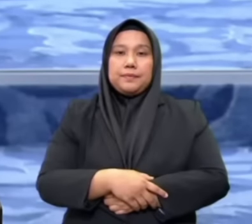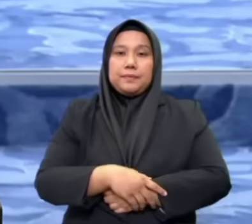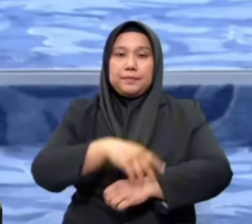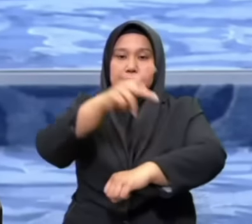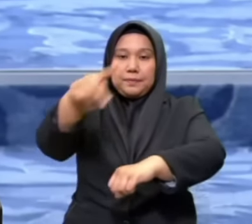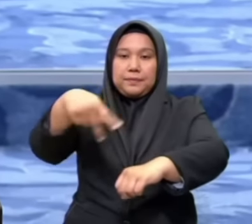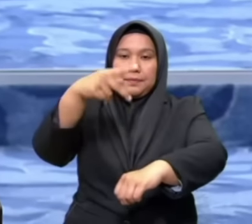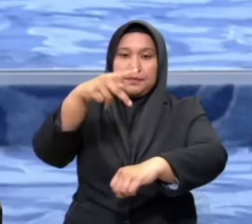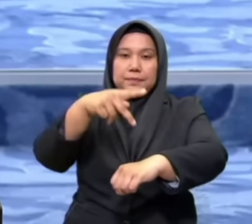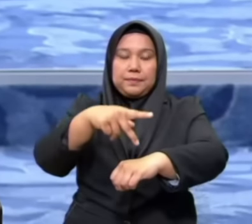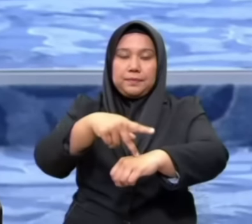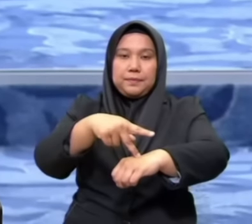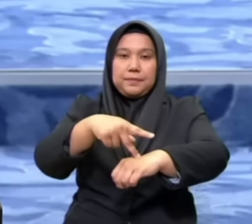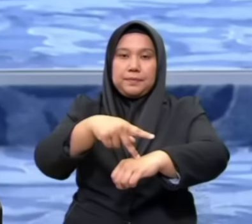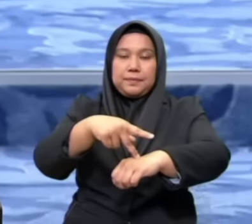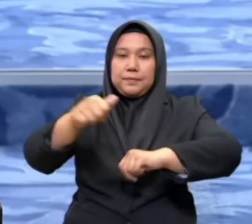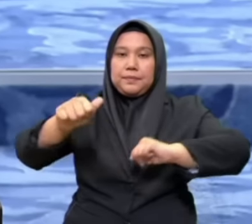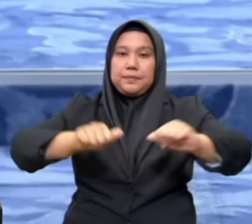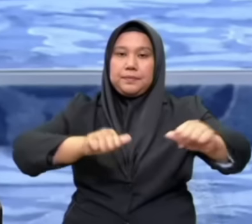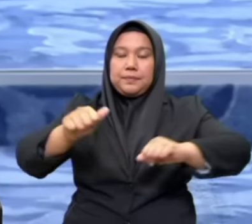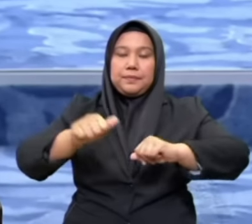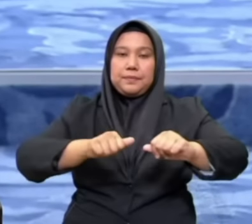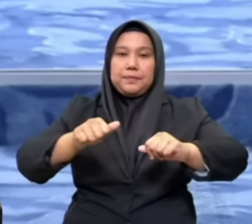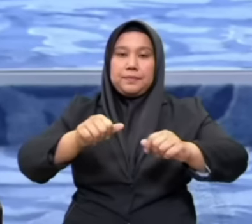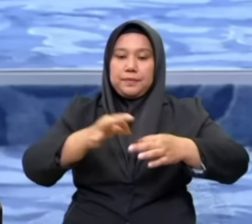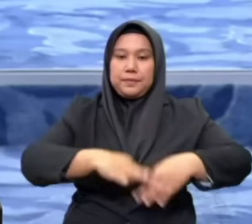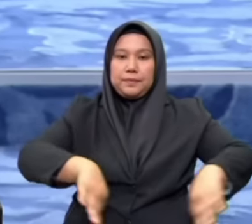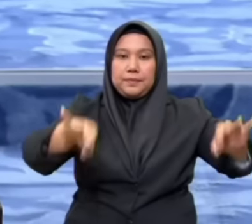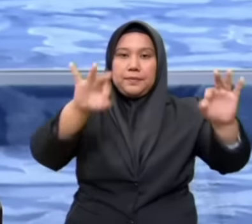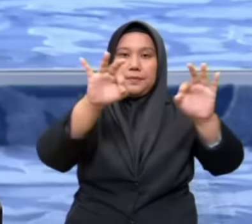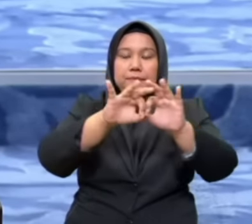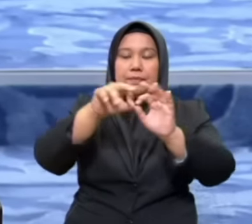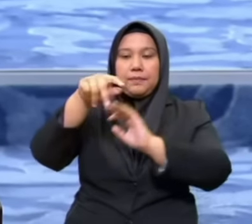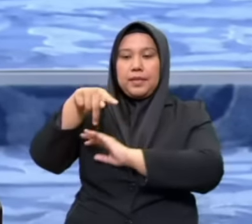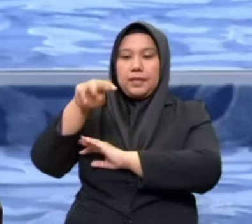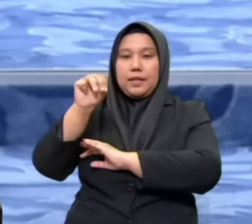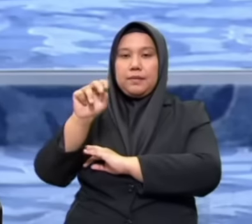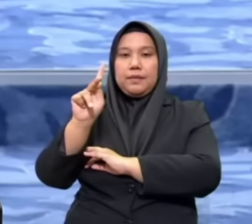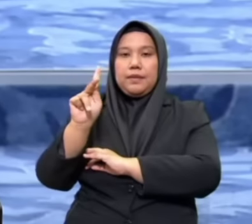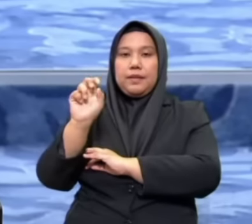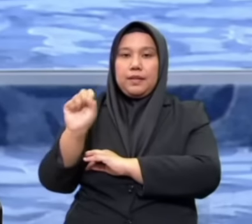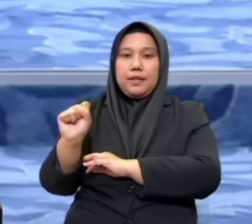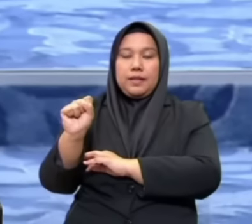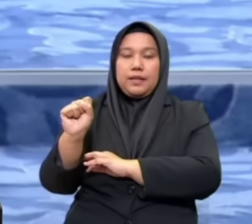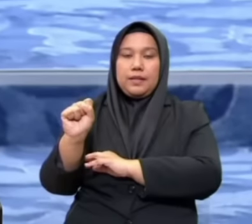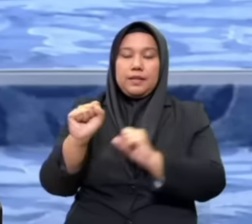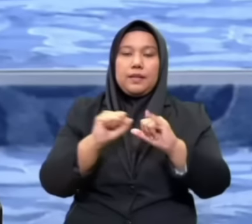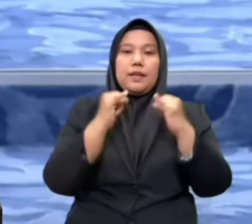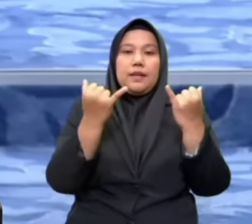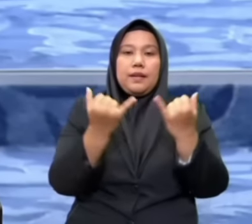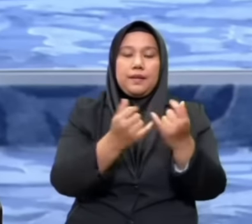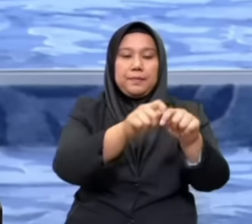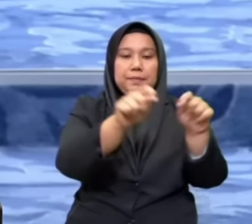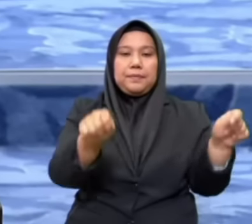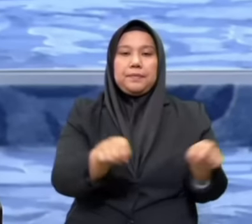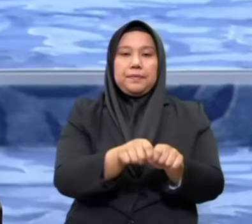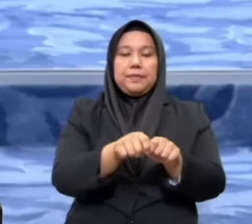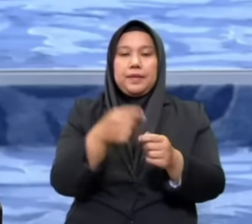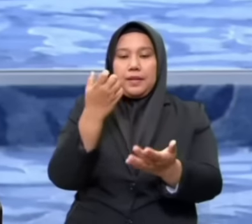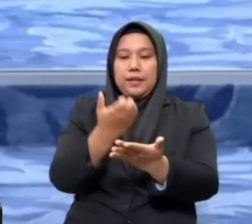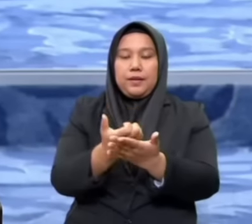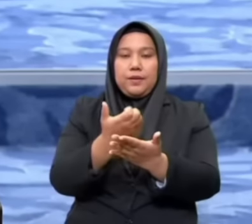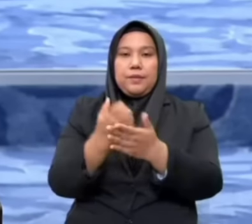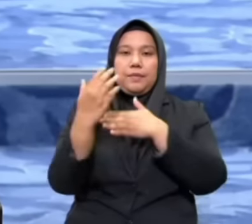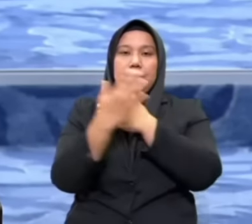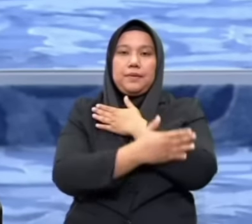pemusatan kegiatan yang menekankan kepentingan PMKS, syarikat tempatan, ekonomi